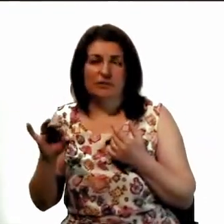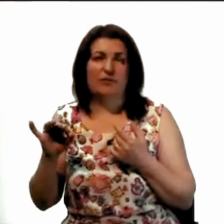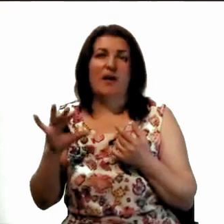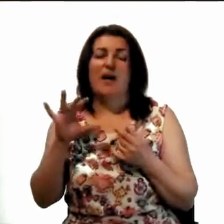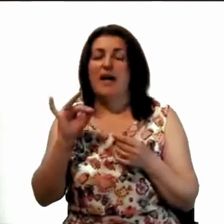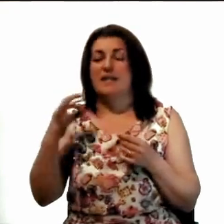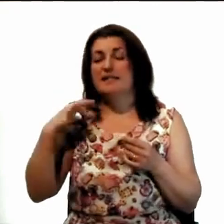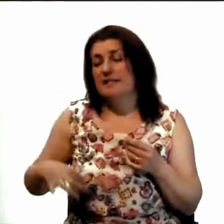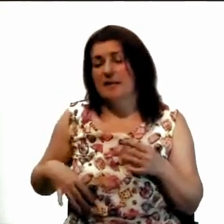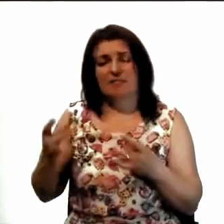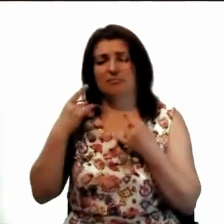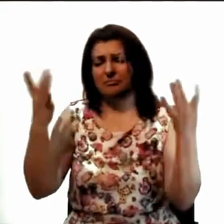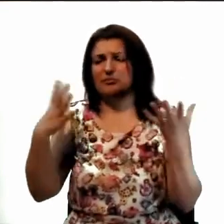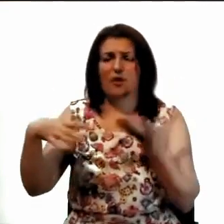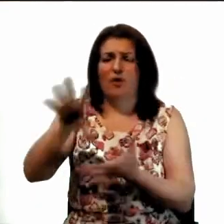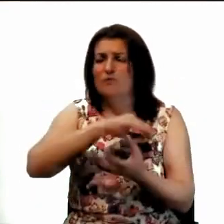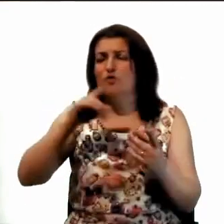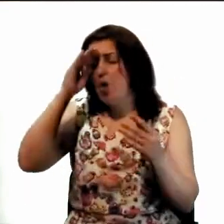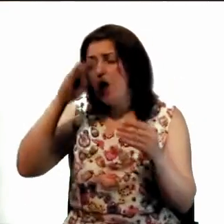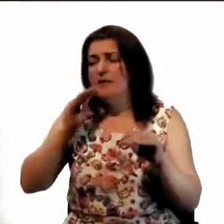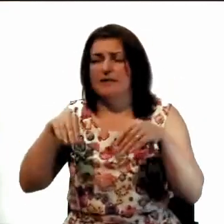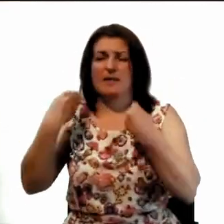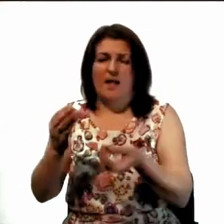И сын расточил все, что отец дал ему.